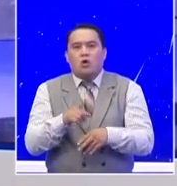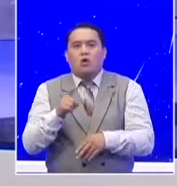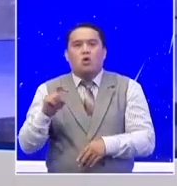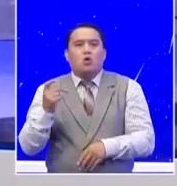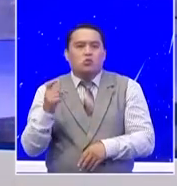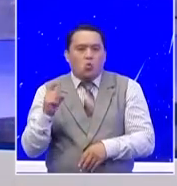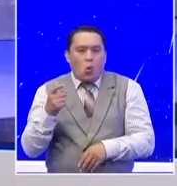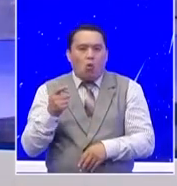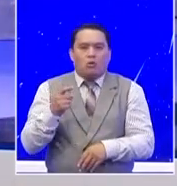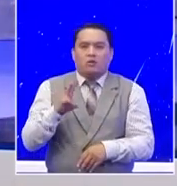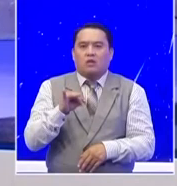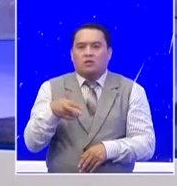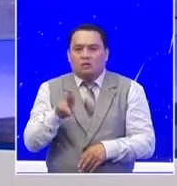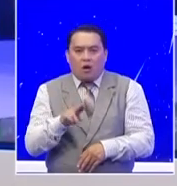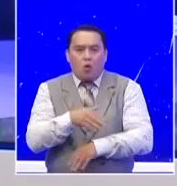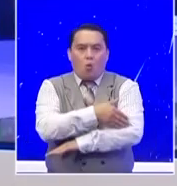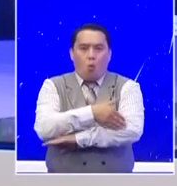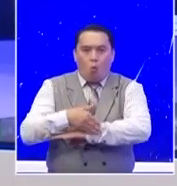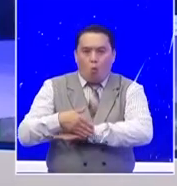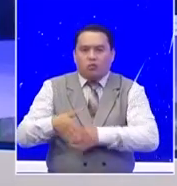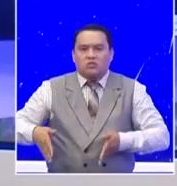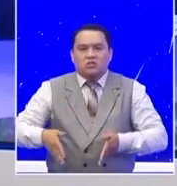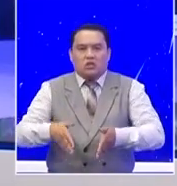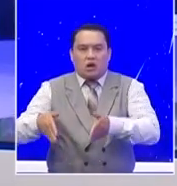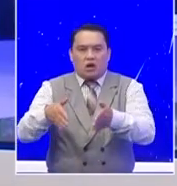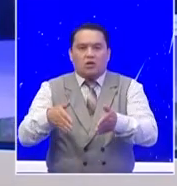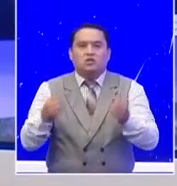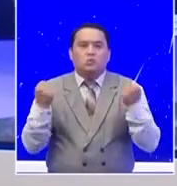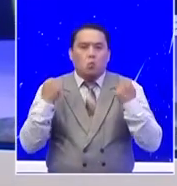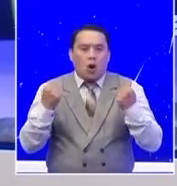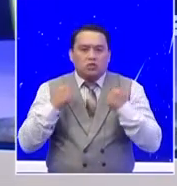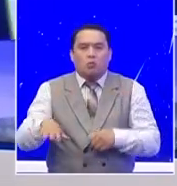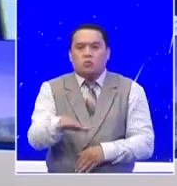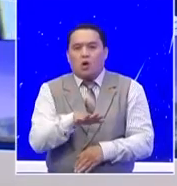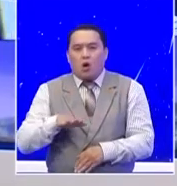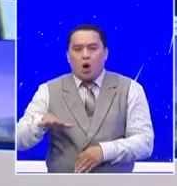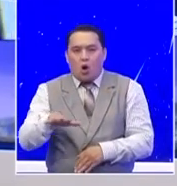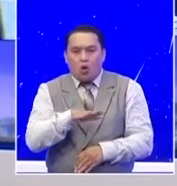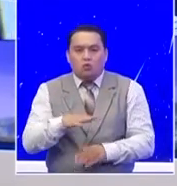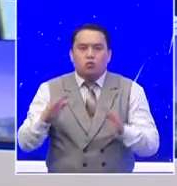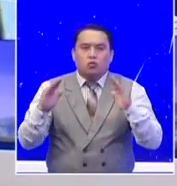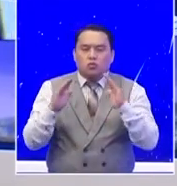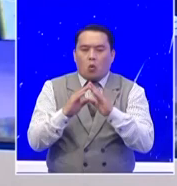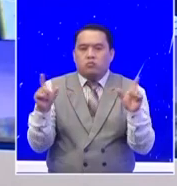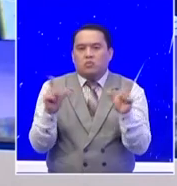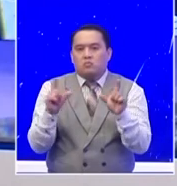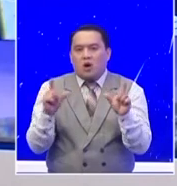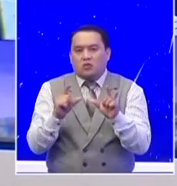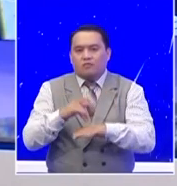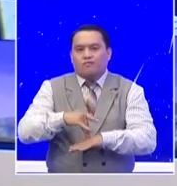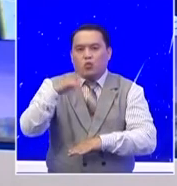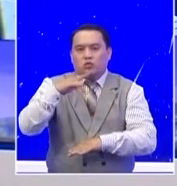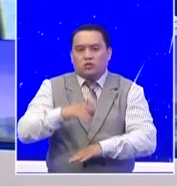раствором гипохлорита натрия орошаются улицы и тротуары, детские и спортивные площадки, территории торговых домов и многоэтажного